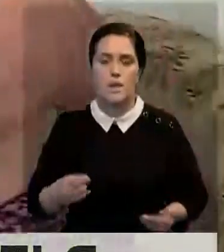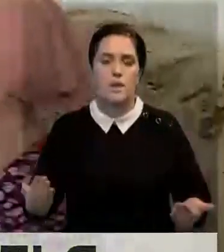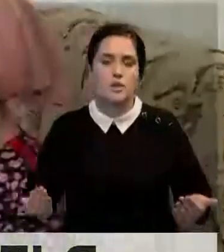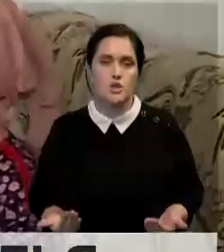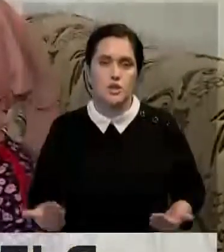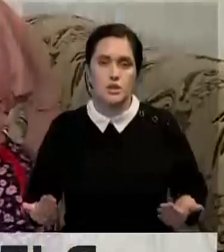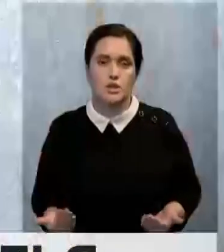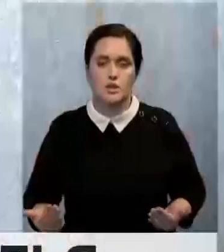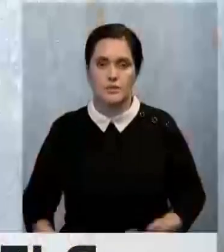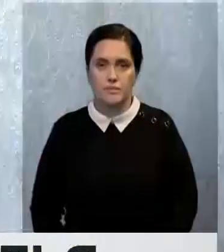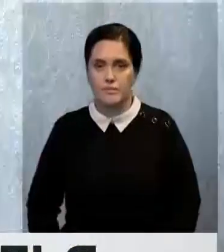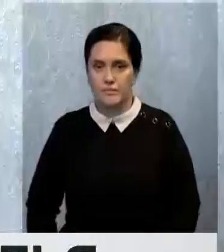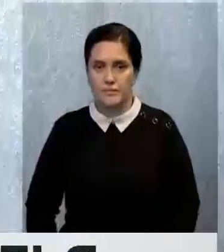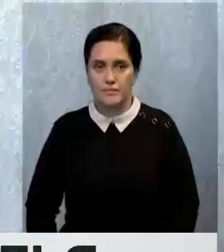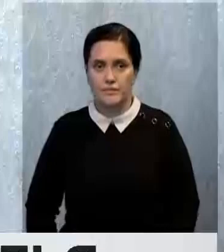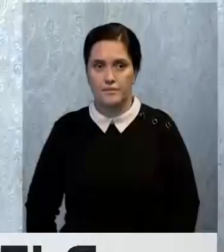рассказывает хозяйка.